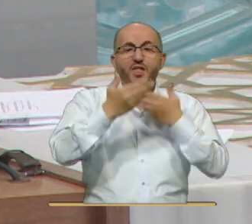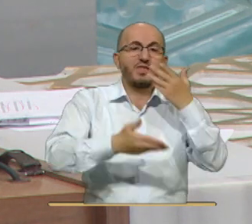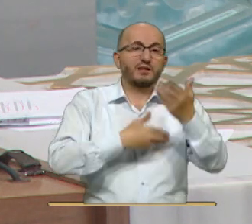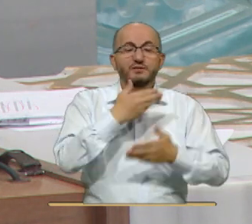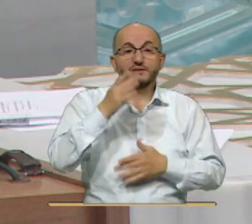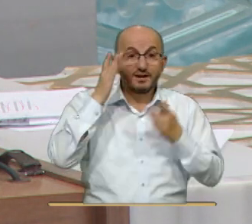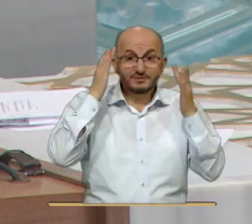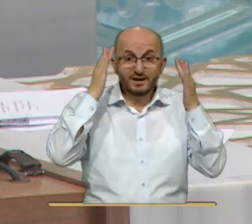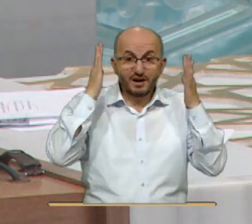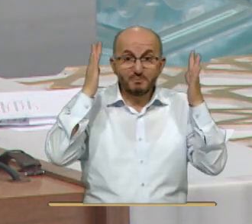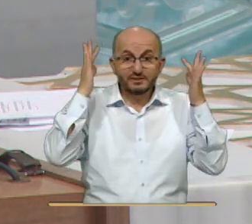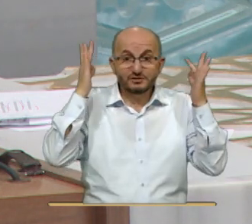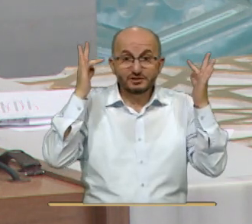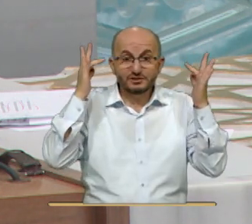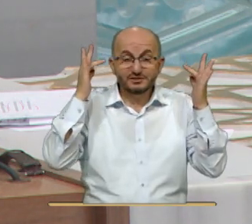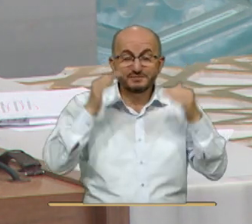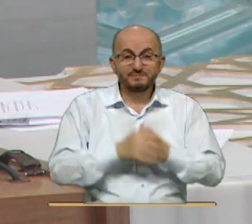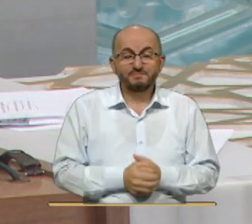anlattıklarına yabancıyız.